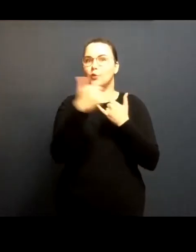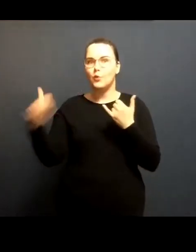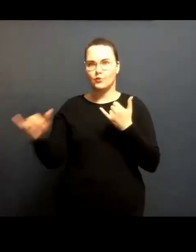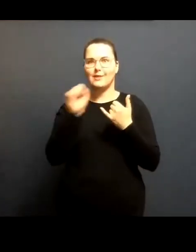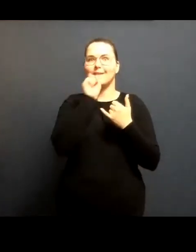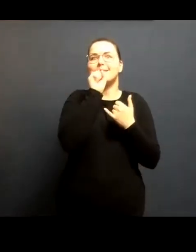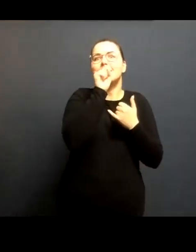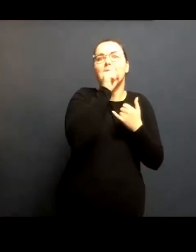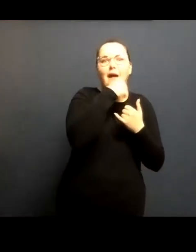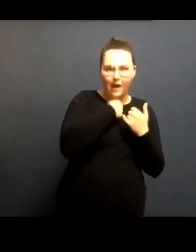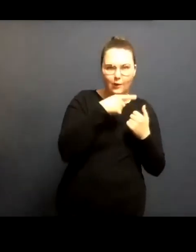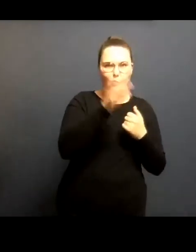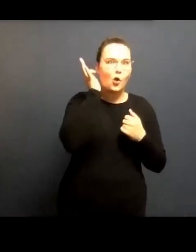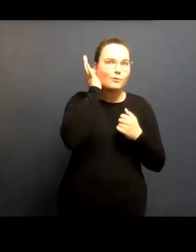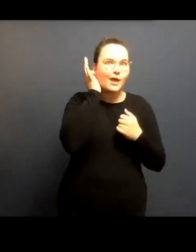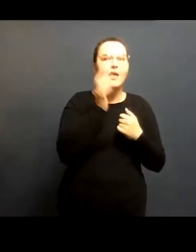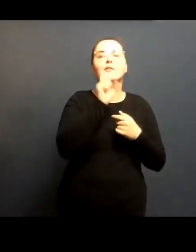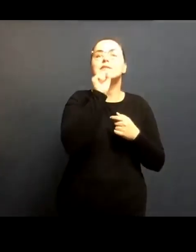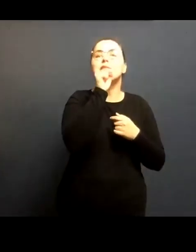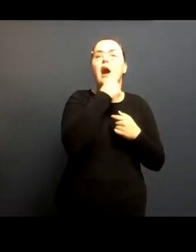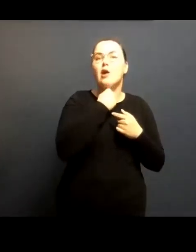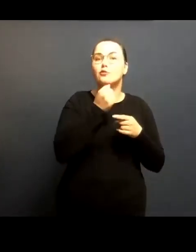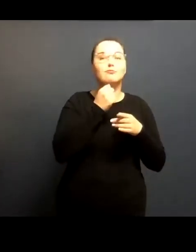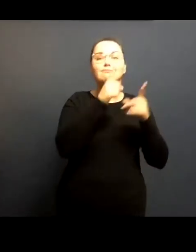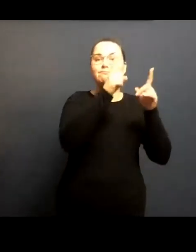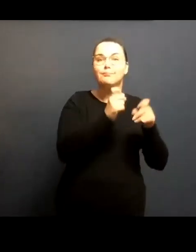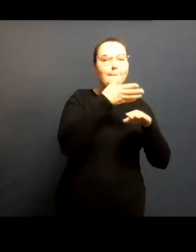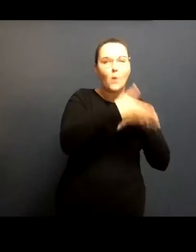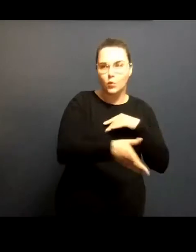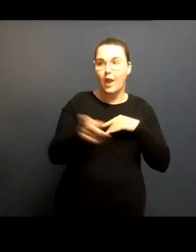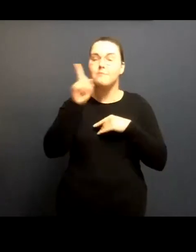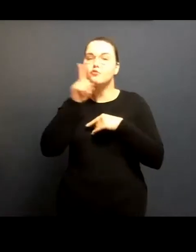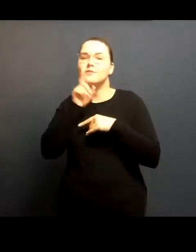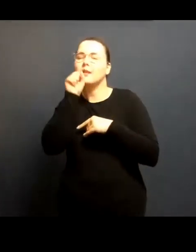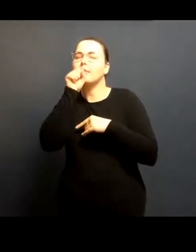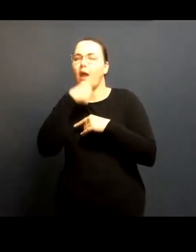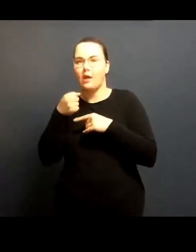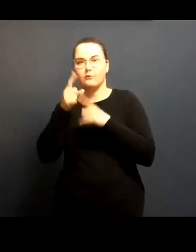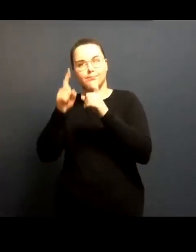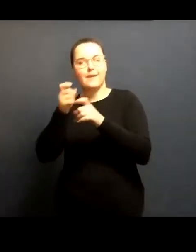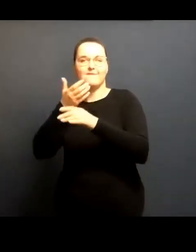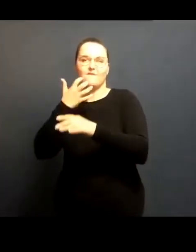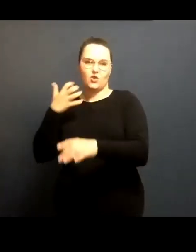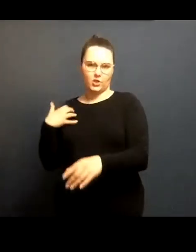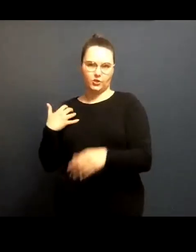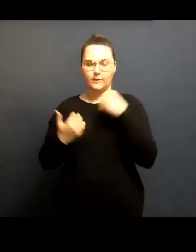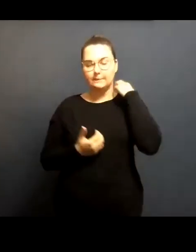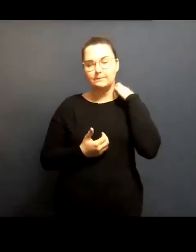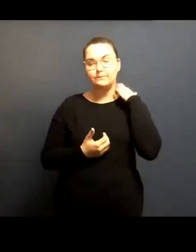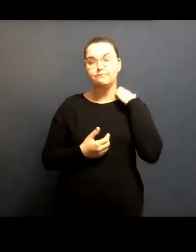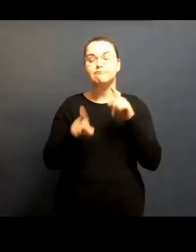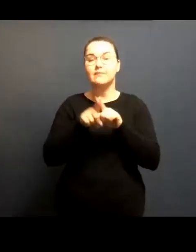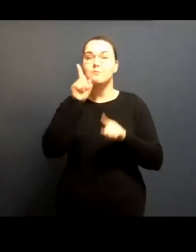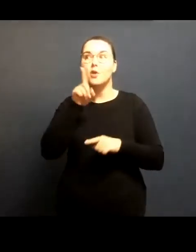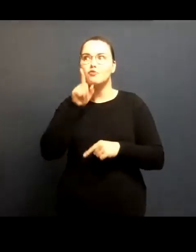że kobieta starzeje się później według Polaków. No i mężczyźni tak naprawdę obawiają się o swoją sprawność, czyli głównie